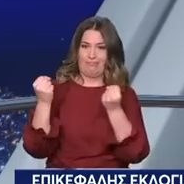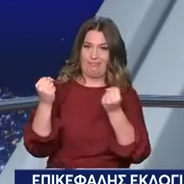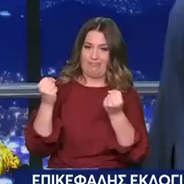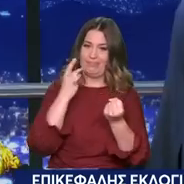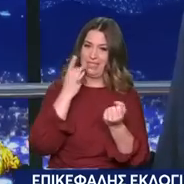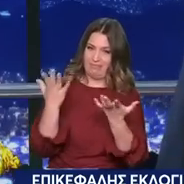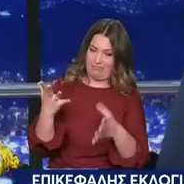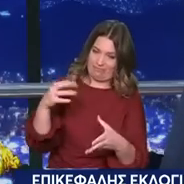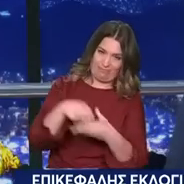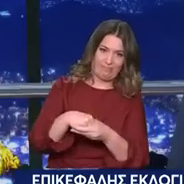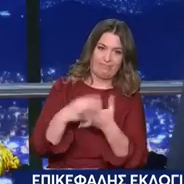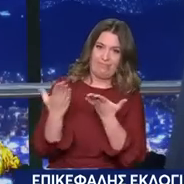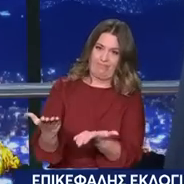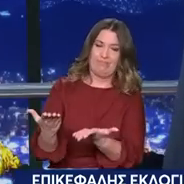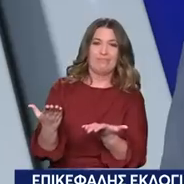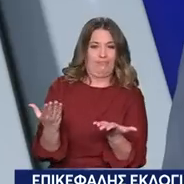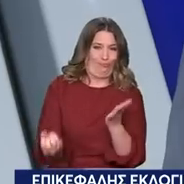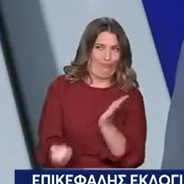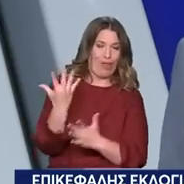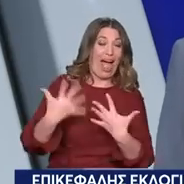ευχαριστώ. Θα μου επιτρέψετε να πω ότι